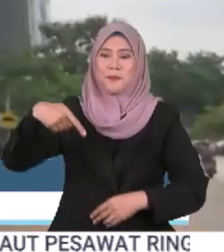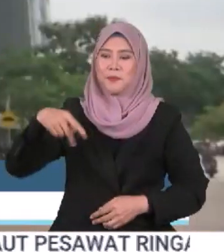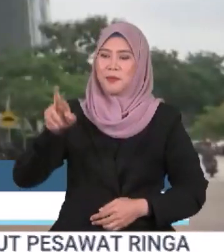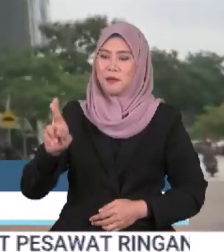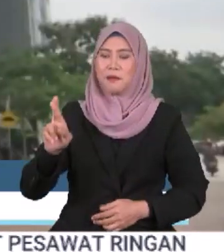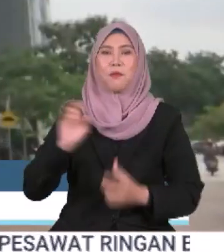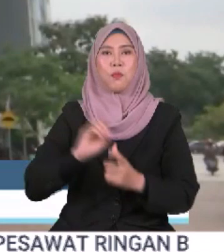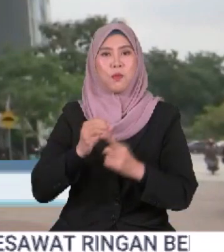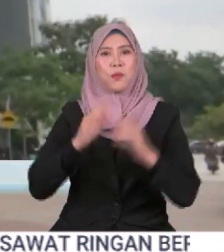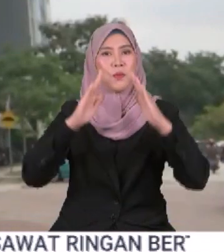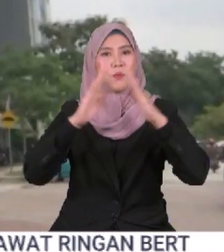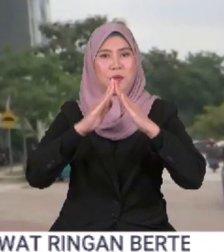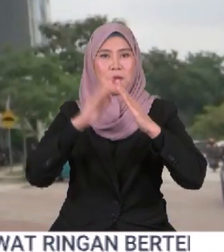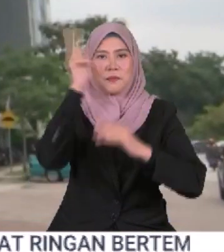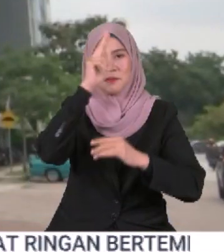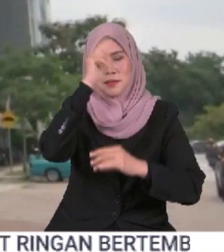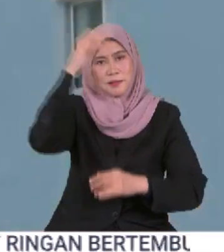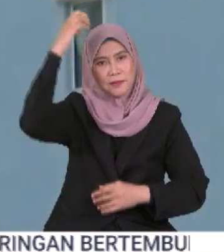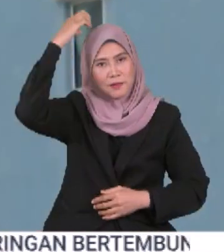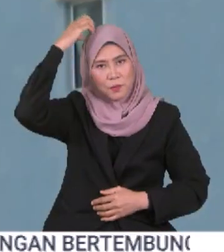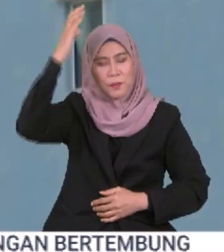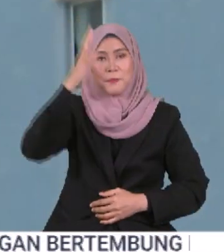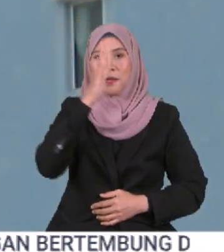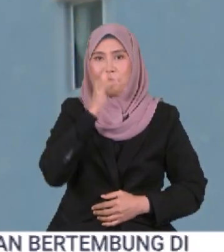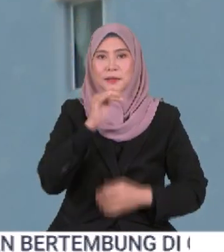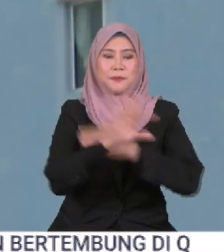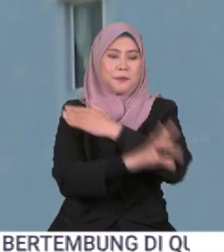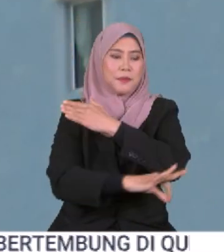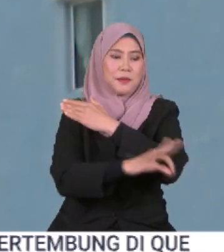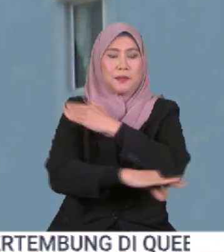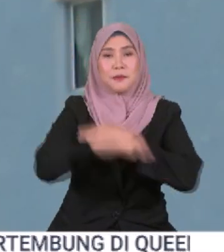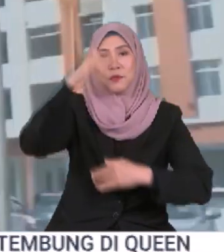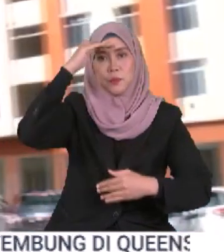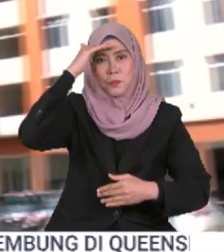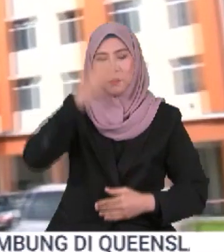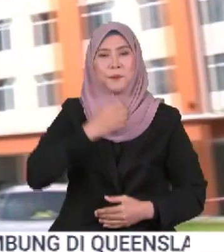PPR atau perumahan awam di Selangor, Melaka, Negeri Sembilan,